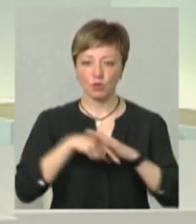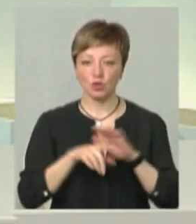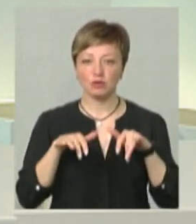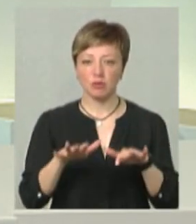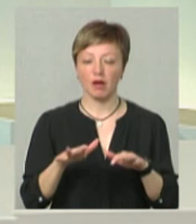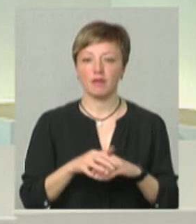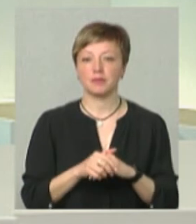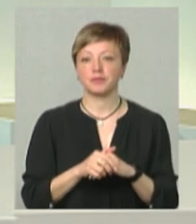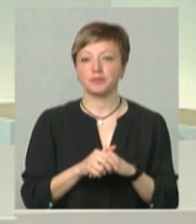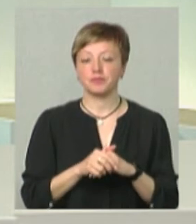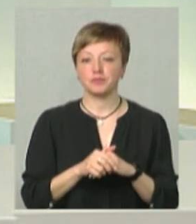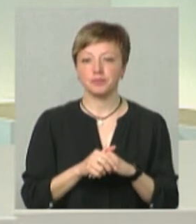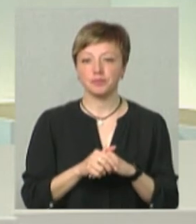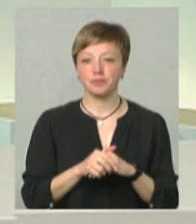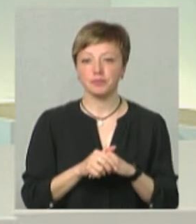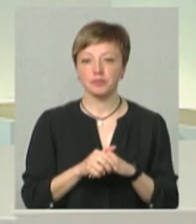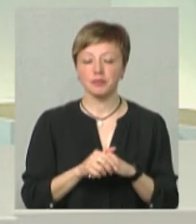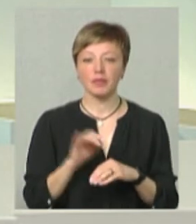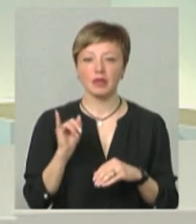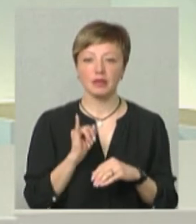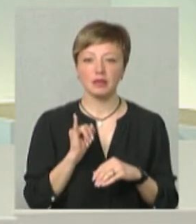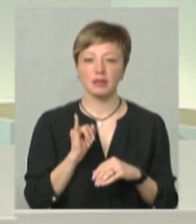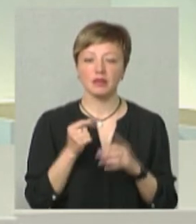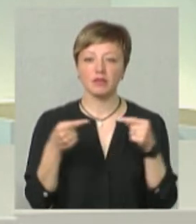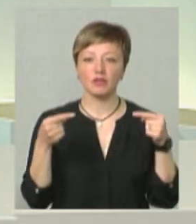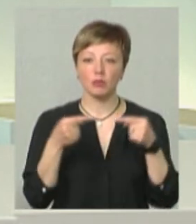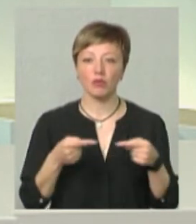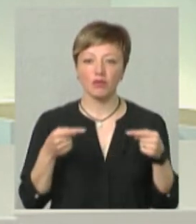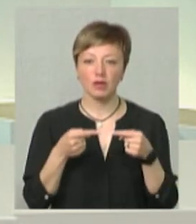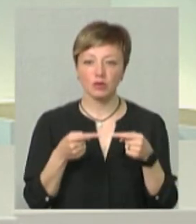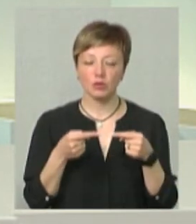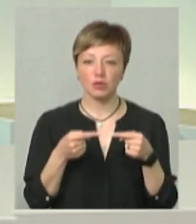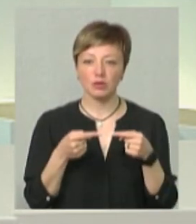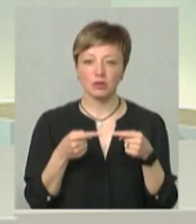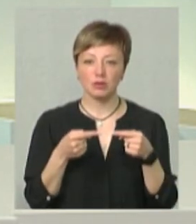справ відновило ось цей реєстр. І, відповідно,